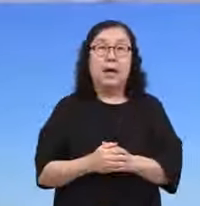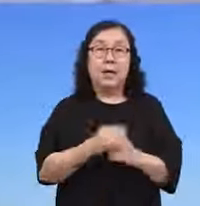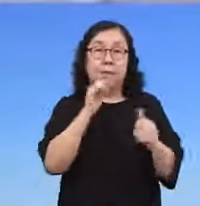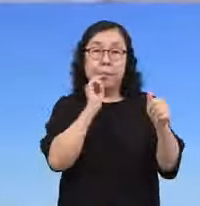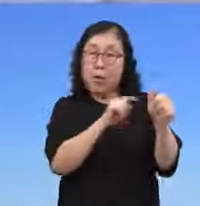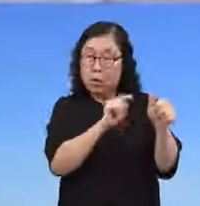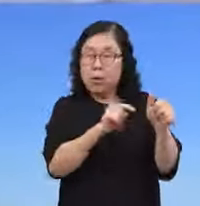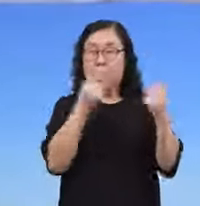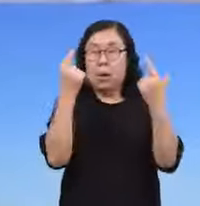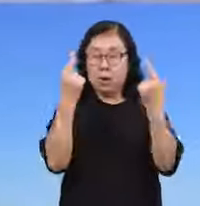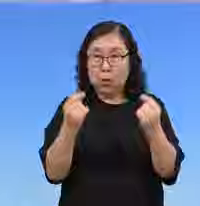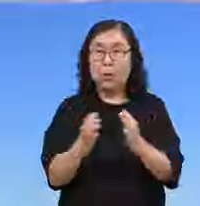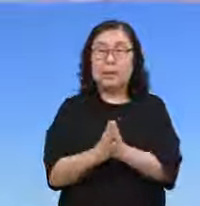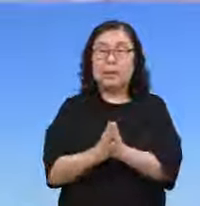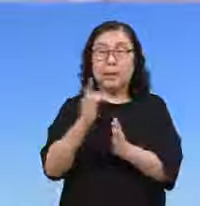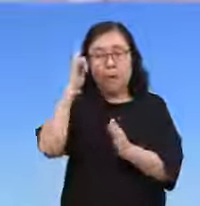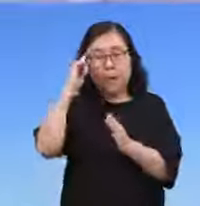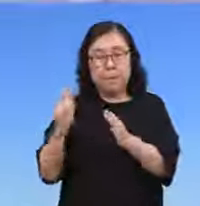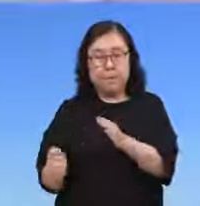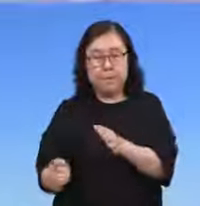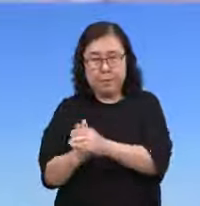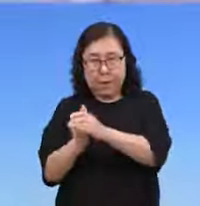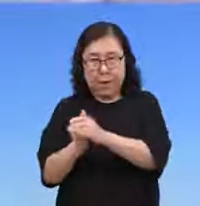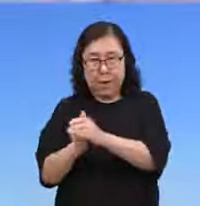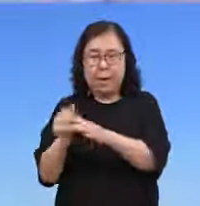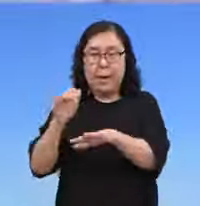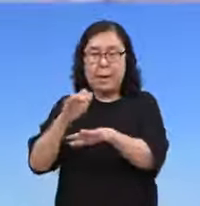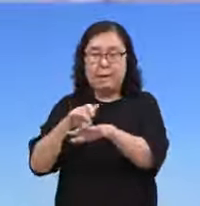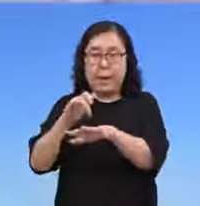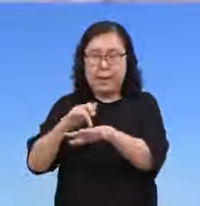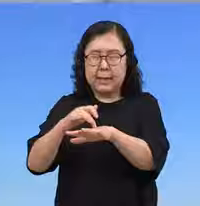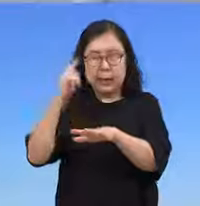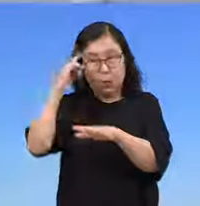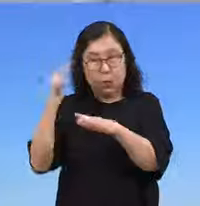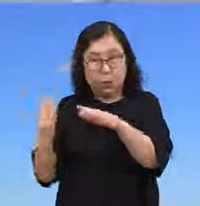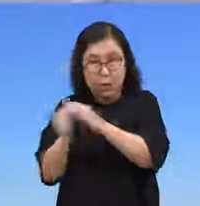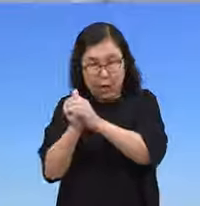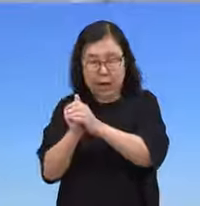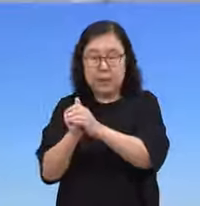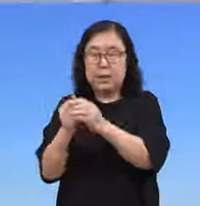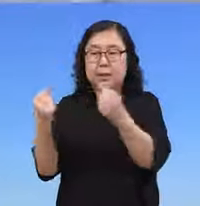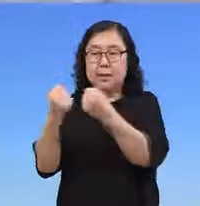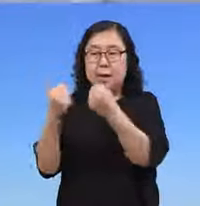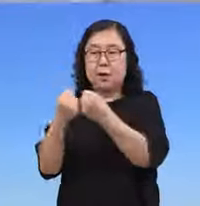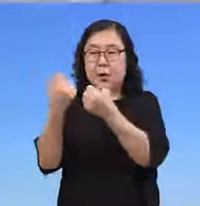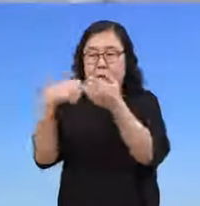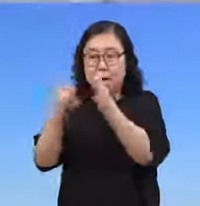마귀의 간계를 능히 대적하기 위하여 하나님의 전신갑주를 입어라.